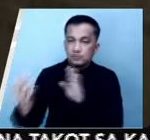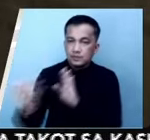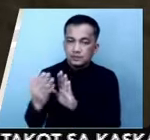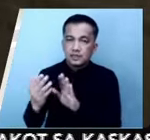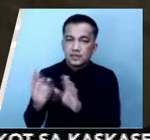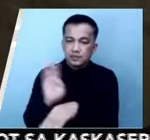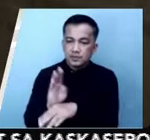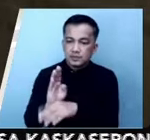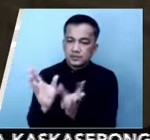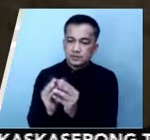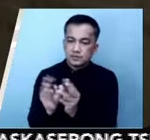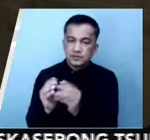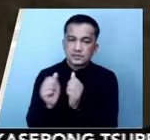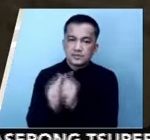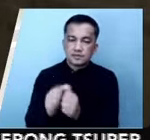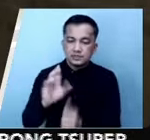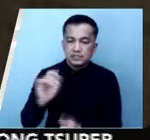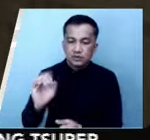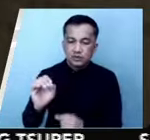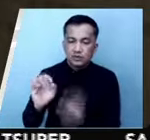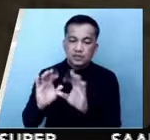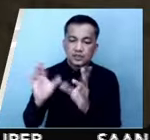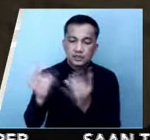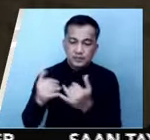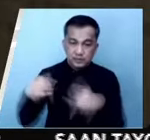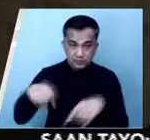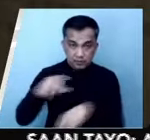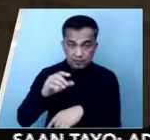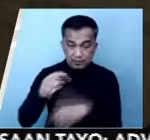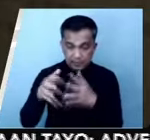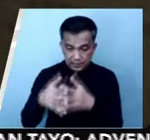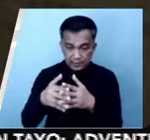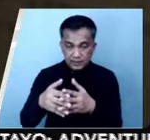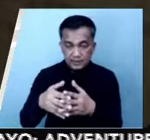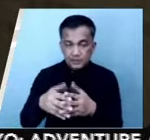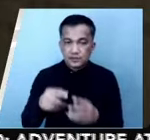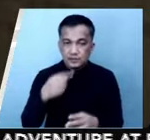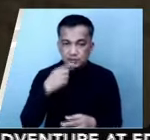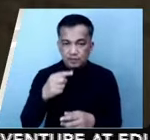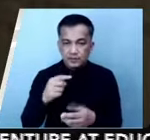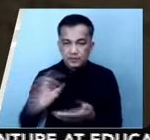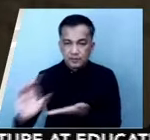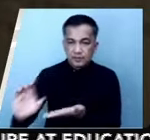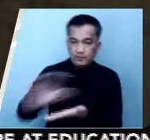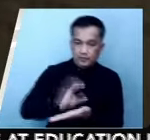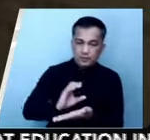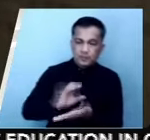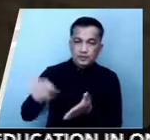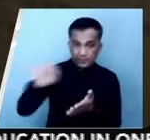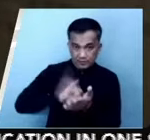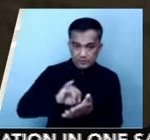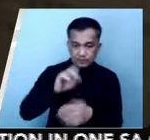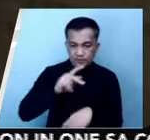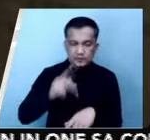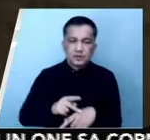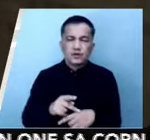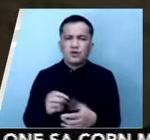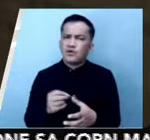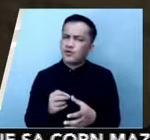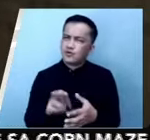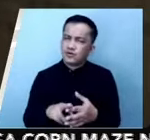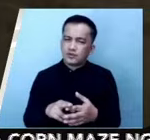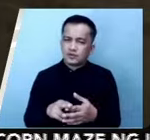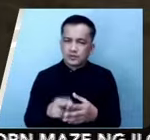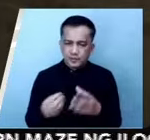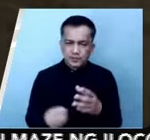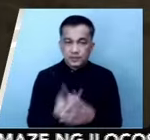ang mga CEO ng mga kumpanya dito sa Amerika na nagpahayag na mamumuhunan sila sa ating bansa o di kaya'y lalo pang palalaguin ang mga